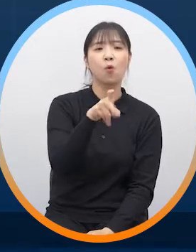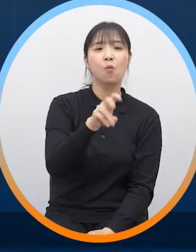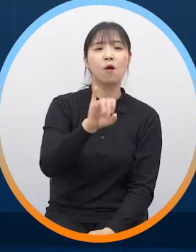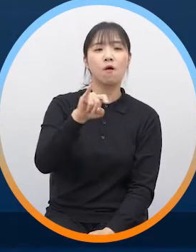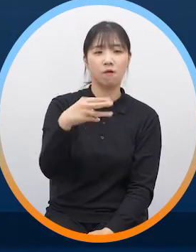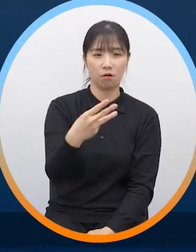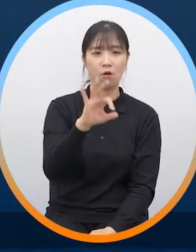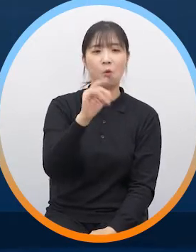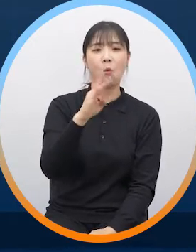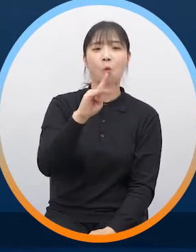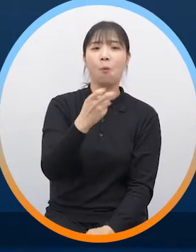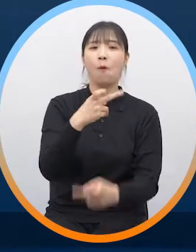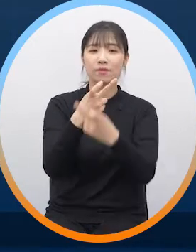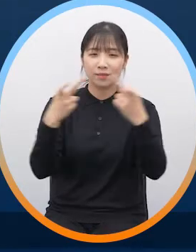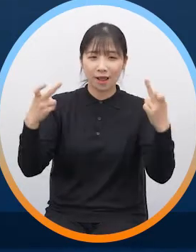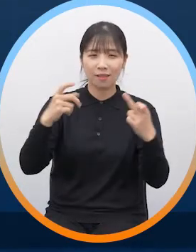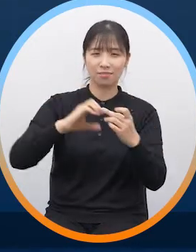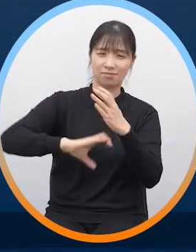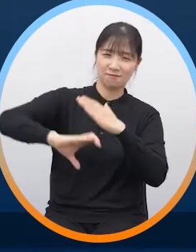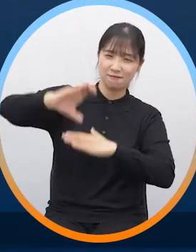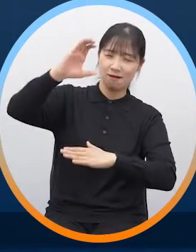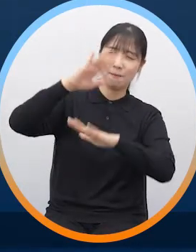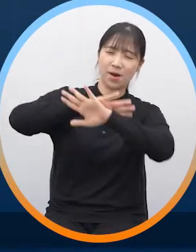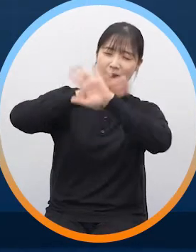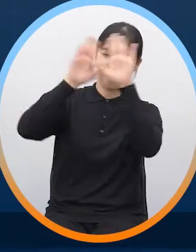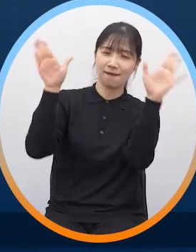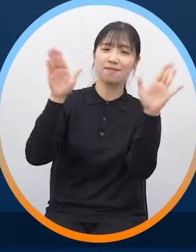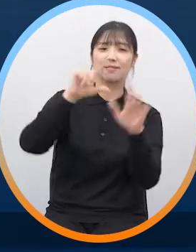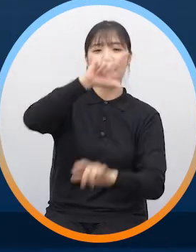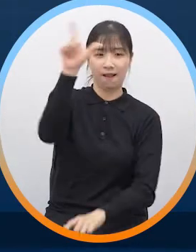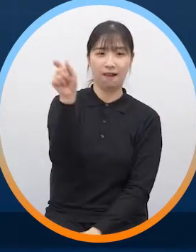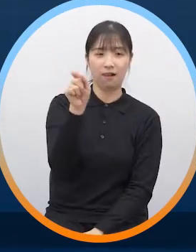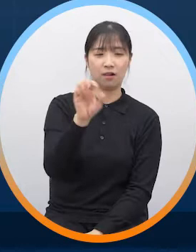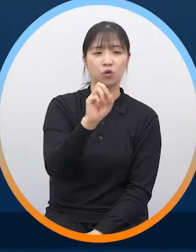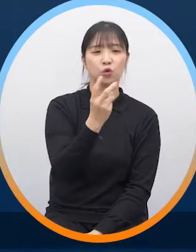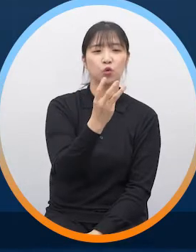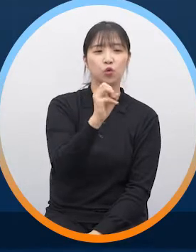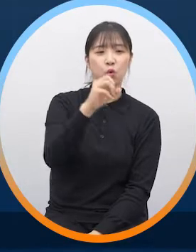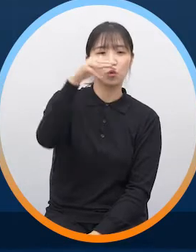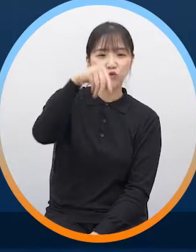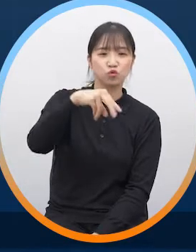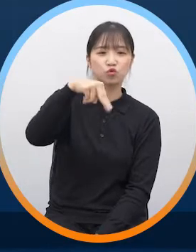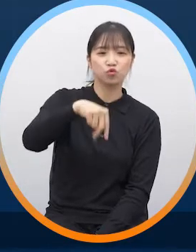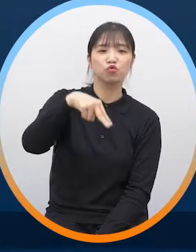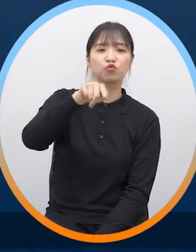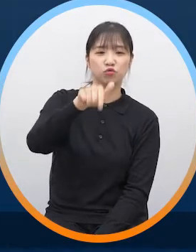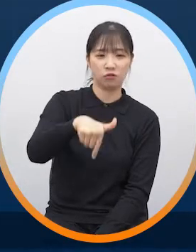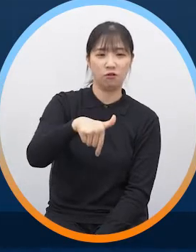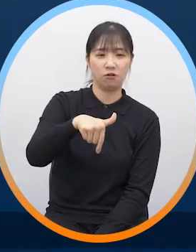오봉명월. 오봉산에 떠있는 밝은 달. 용주수석.